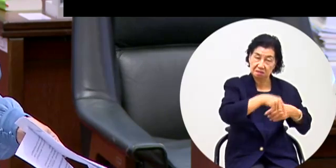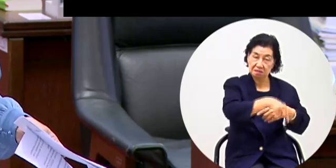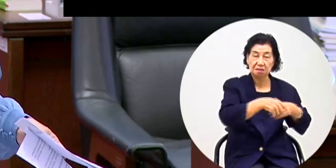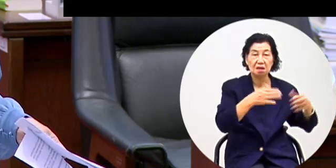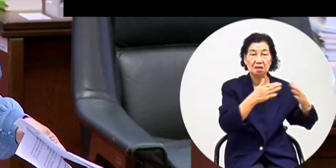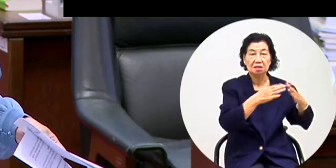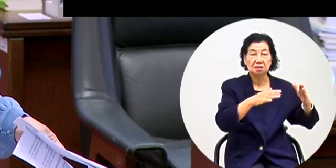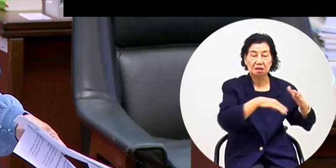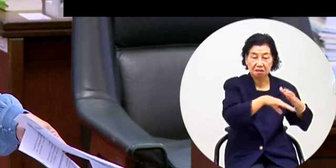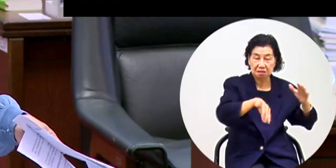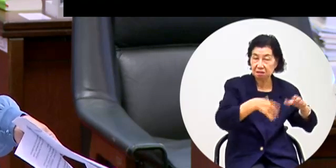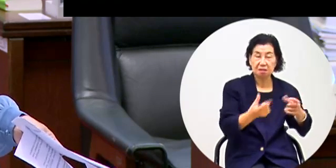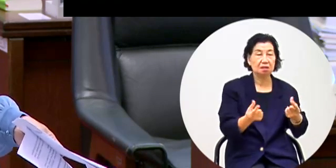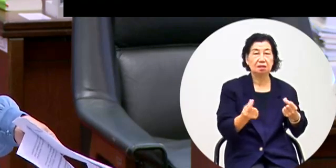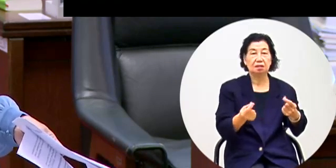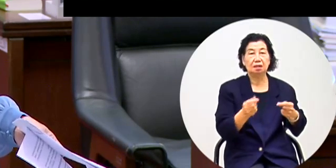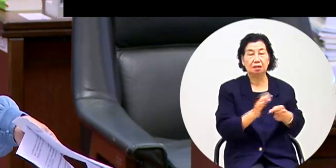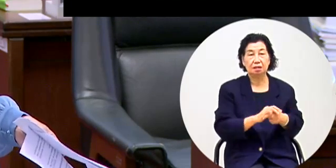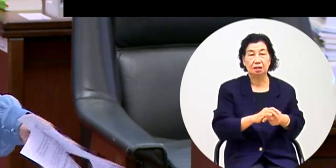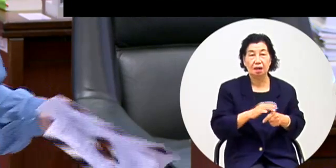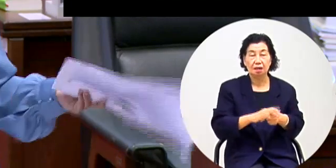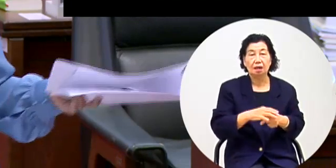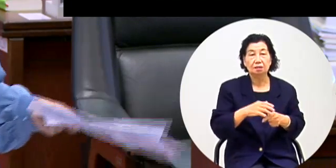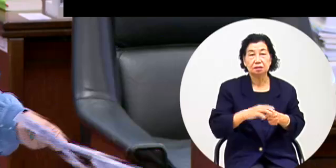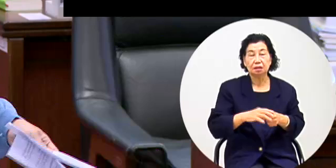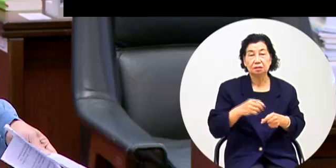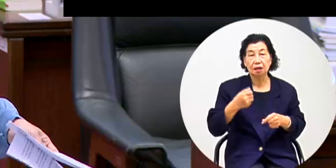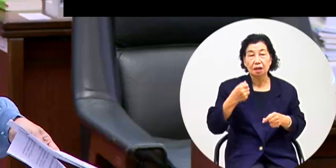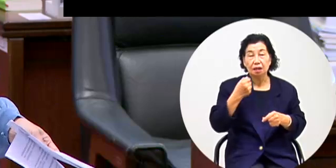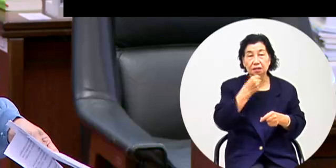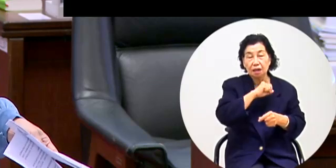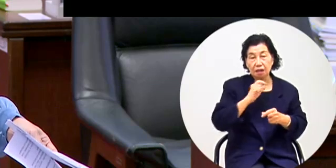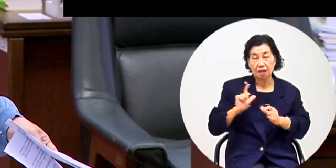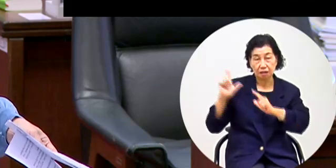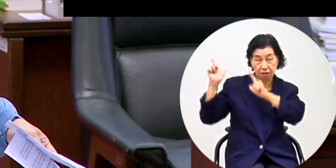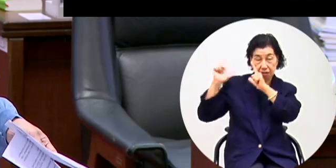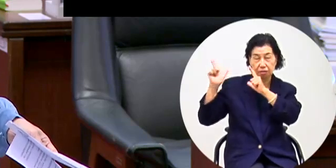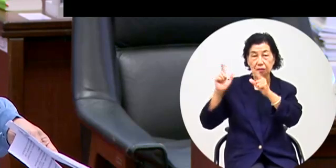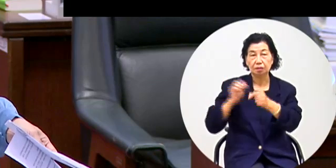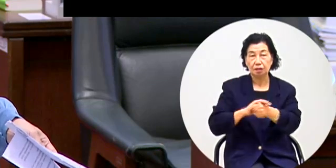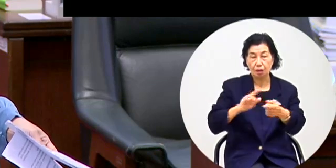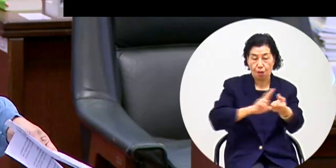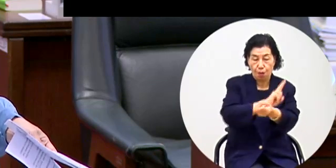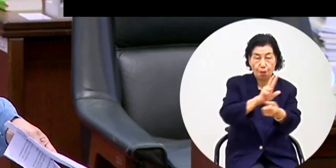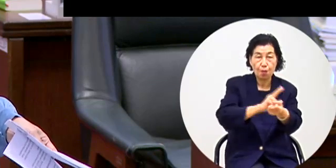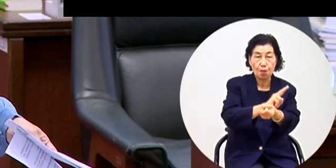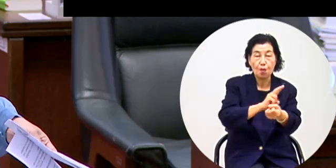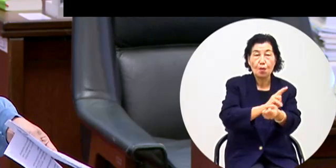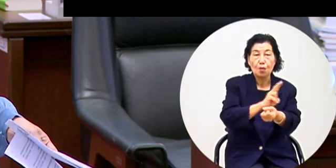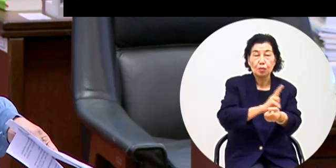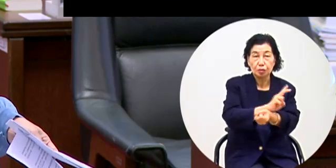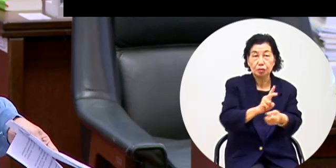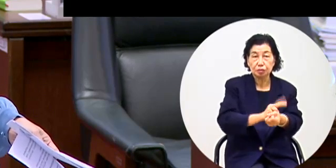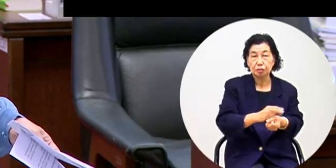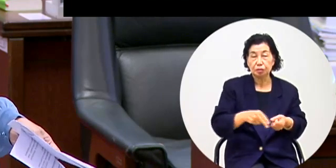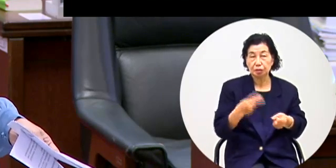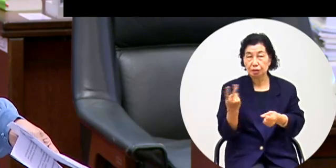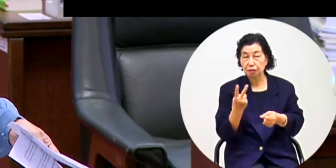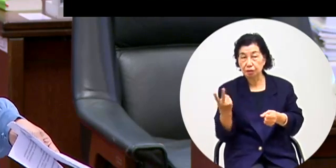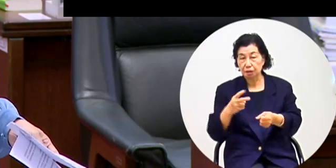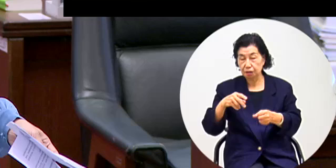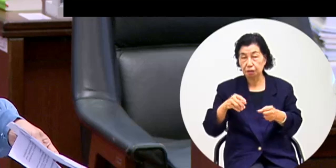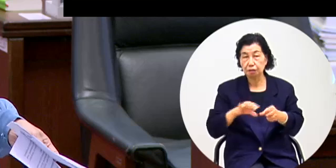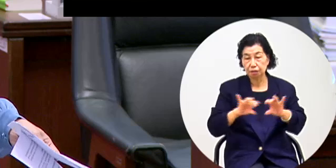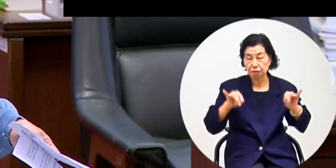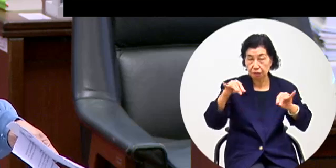要特别再提一次，台东什么时候他的这个焚化炉才要开啊？他没有正式讲，一直在那边测，要测几年